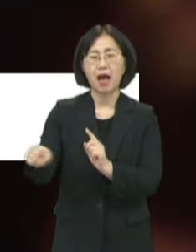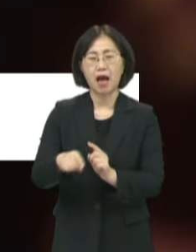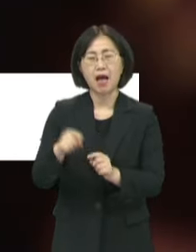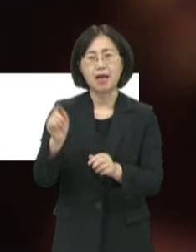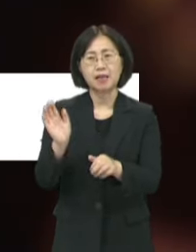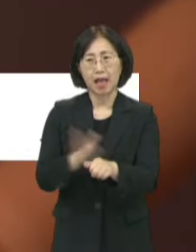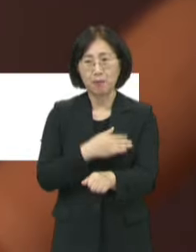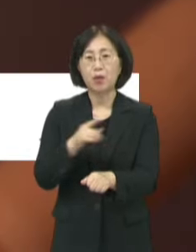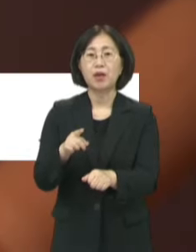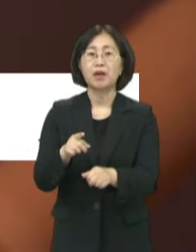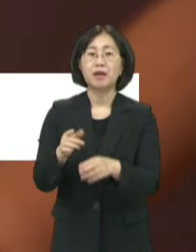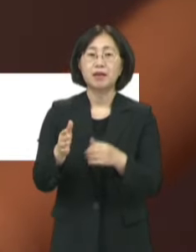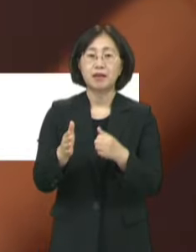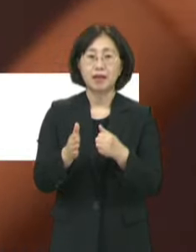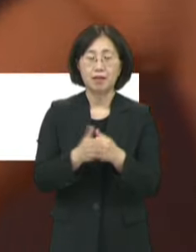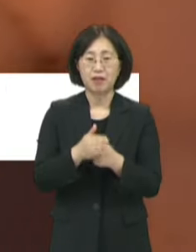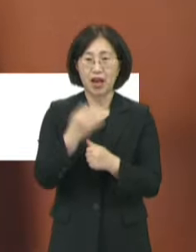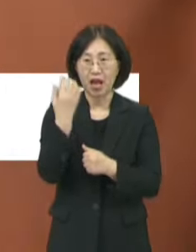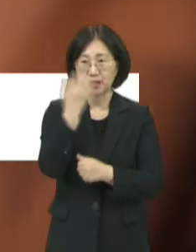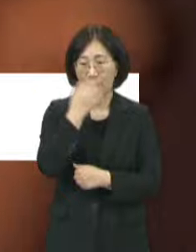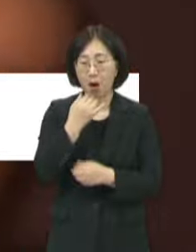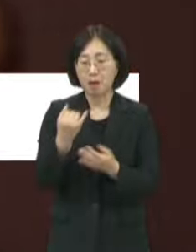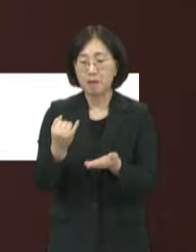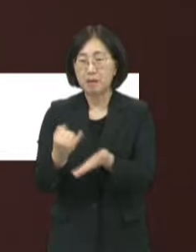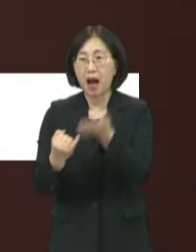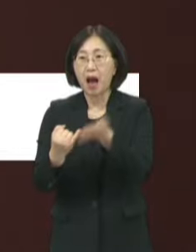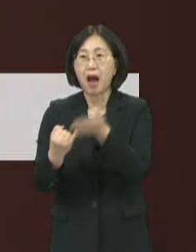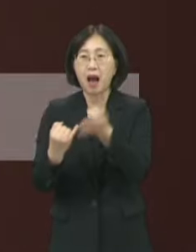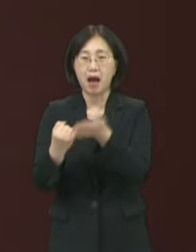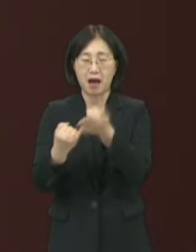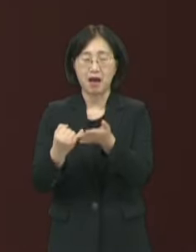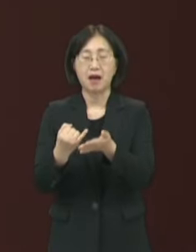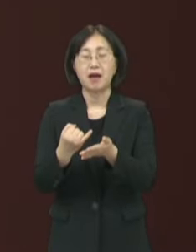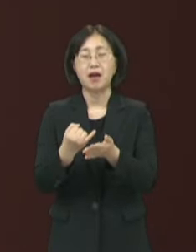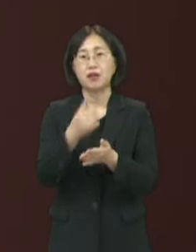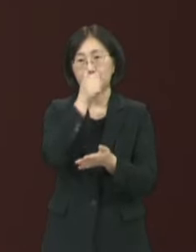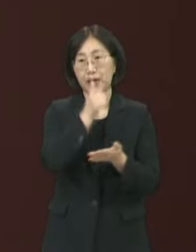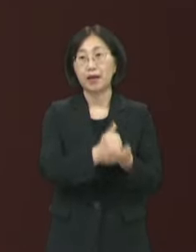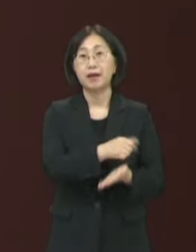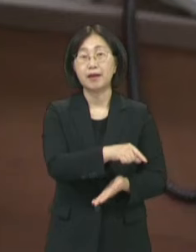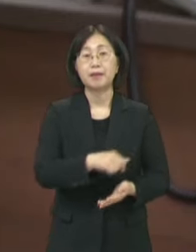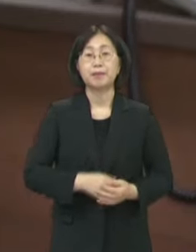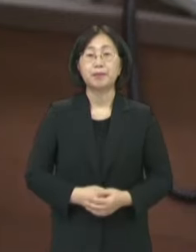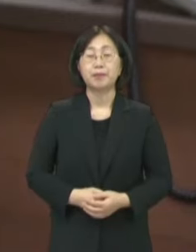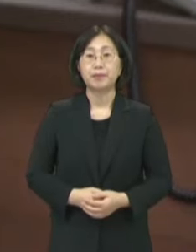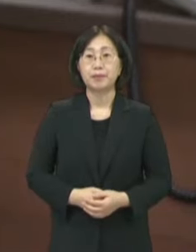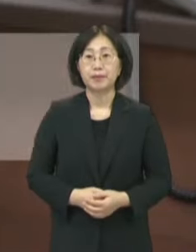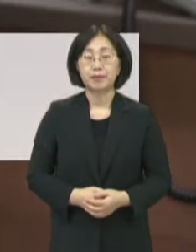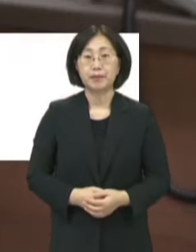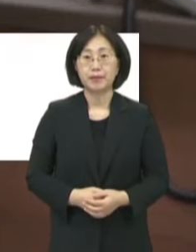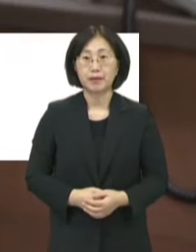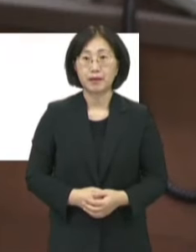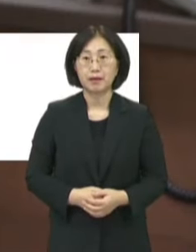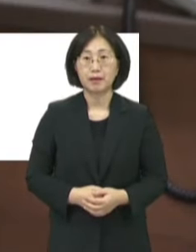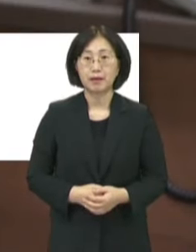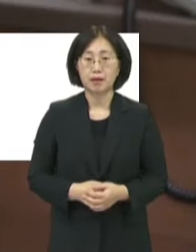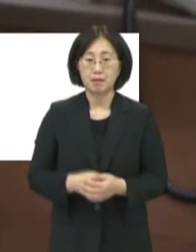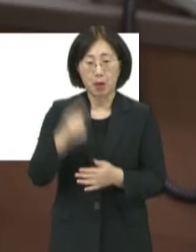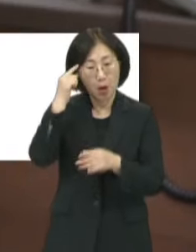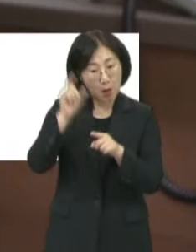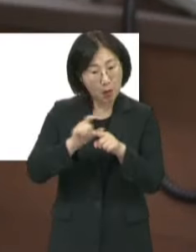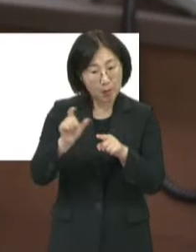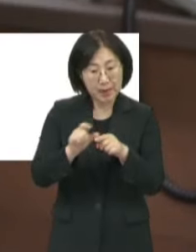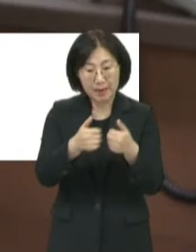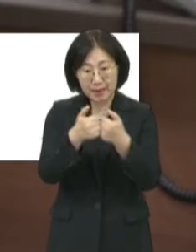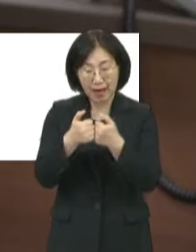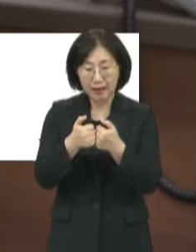지배한 뒤 성범죄를 저지르는 그루밍 성범죄로 봐야한다는 지적도 나옵니다 고민상담 학습지원으로 신뢰를 쌓아서